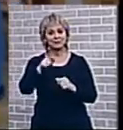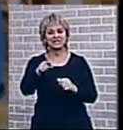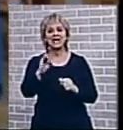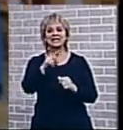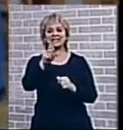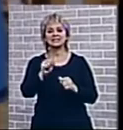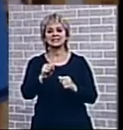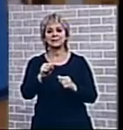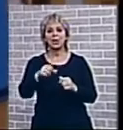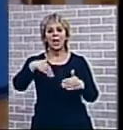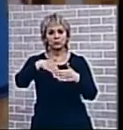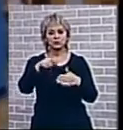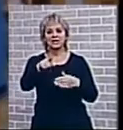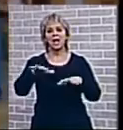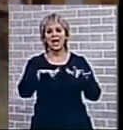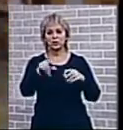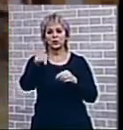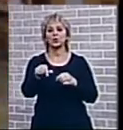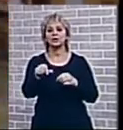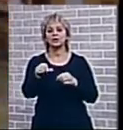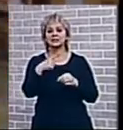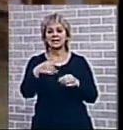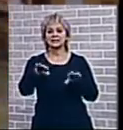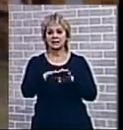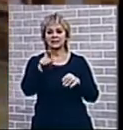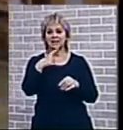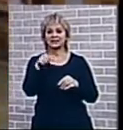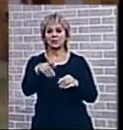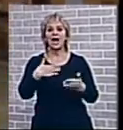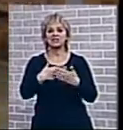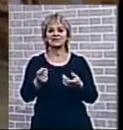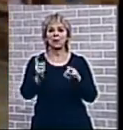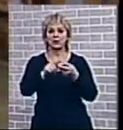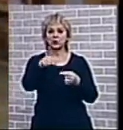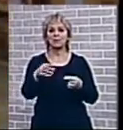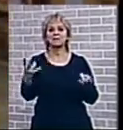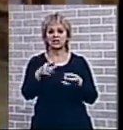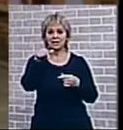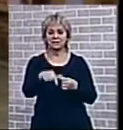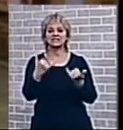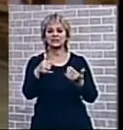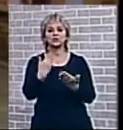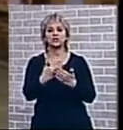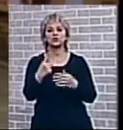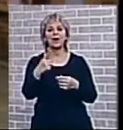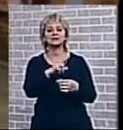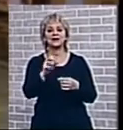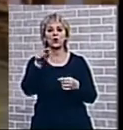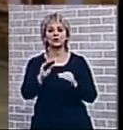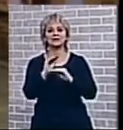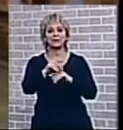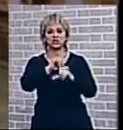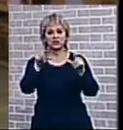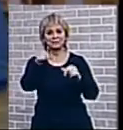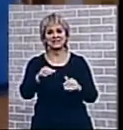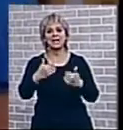из отпусков, из каникул, да, так сказать. Вот, и будут активно подключаться по мере необходимости. Вот сегодня, допустим, еще один дополнительный штаб